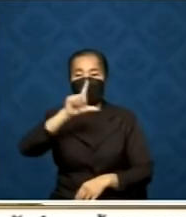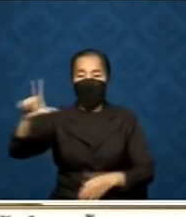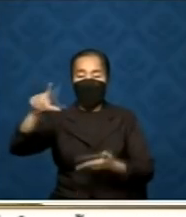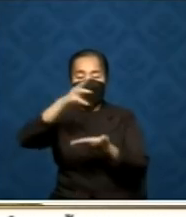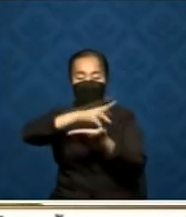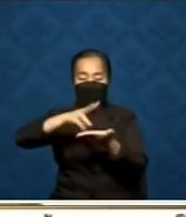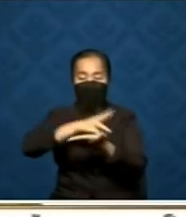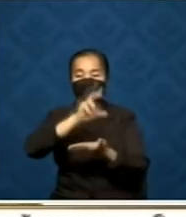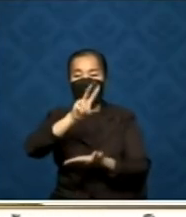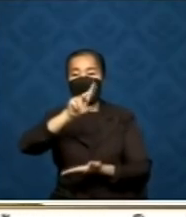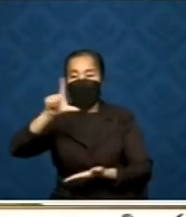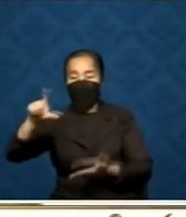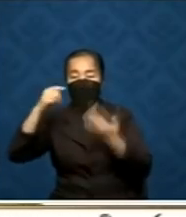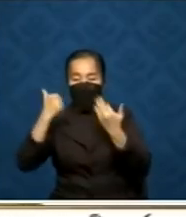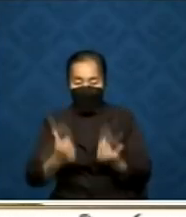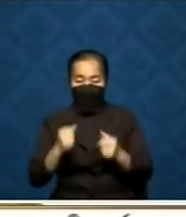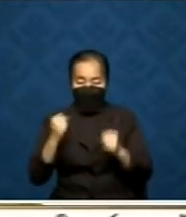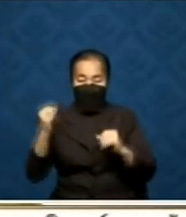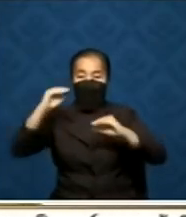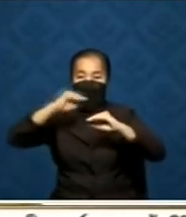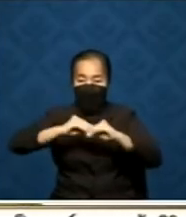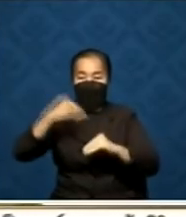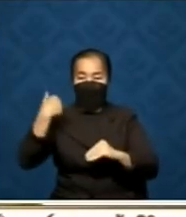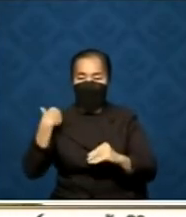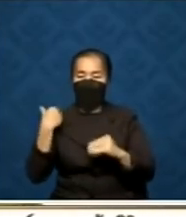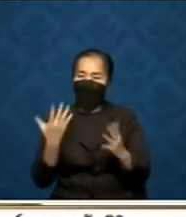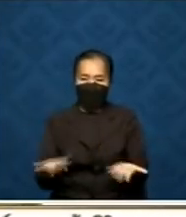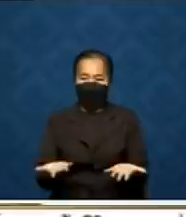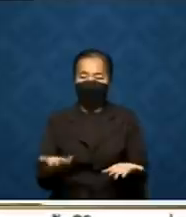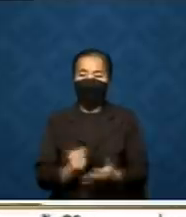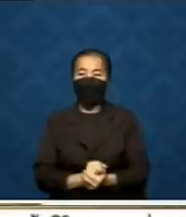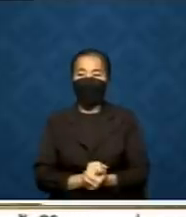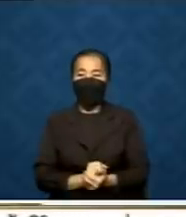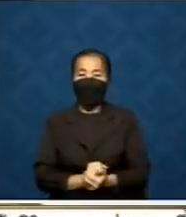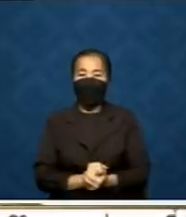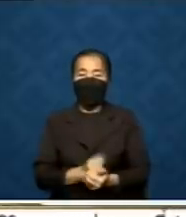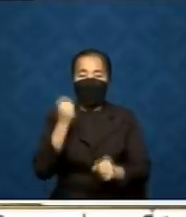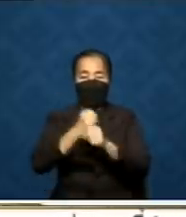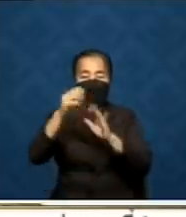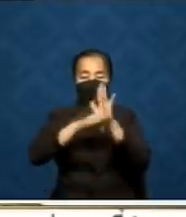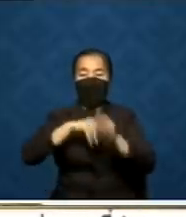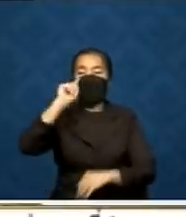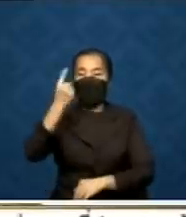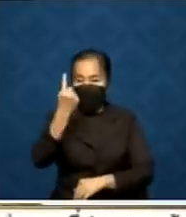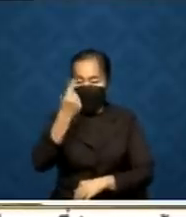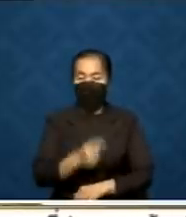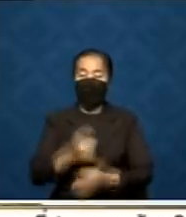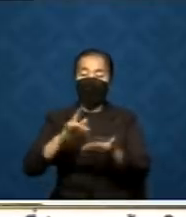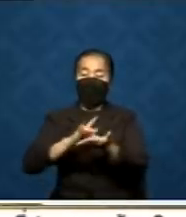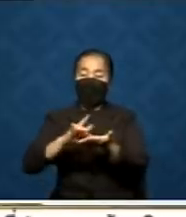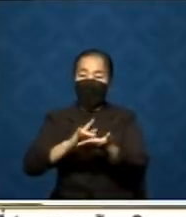ผลิตได้วันนี้กำลังขยายกำลังผลิตดีแล้วทำไงอ่ะก็เป็นออกกฎเกณฑ์ไหมว่าเป็นยาควบคุมพิเศษ